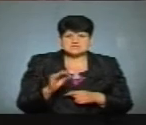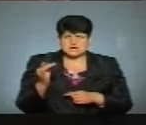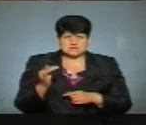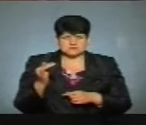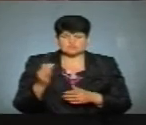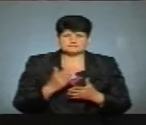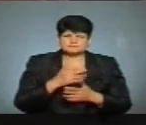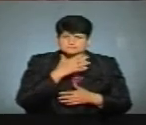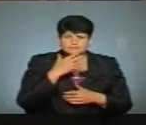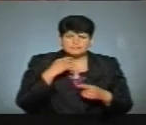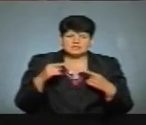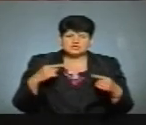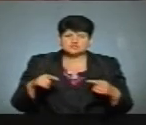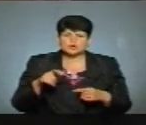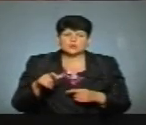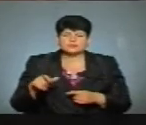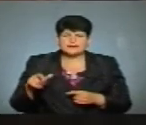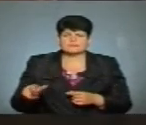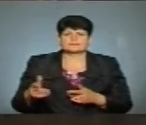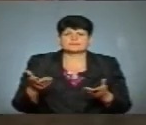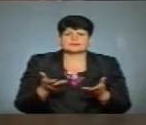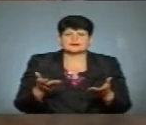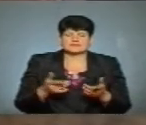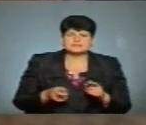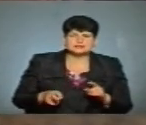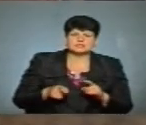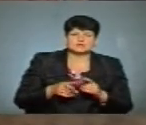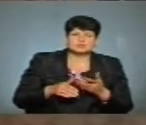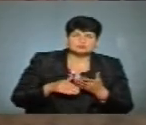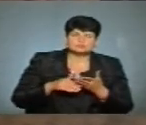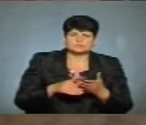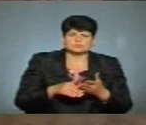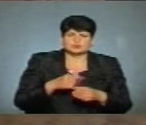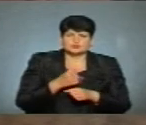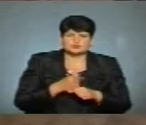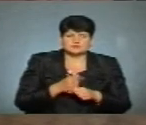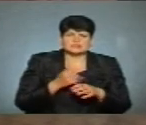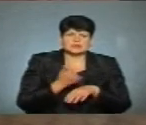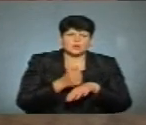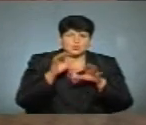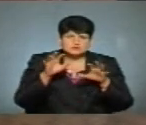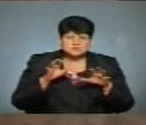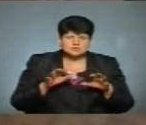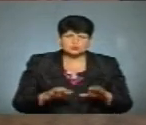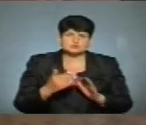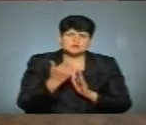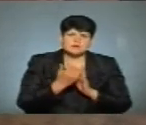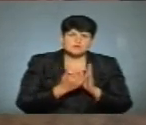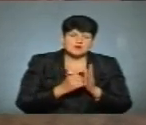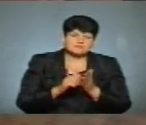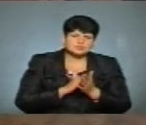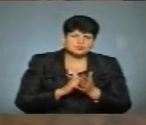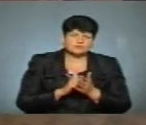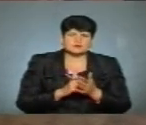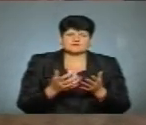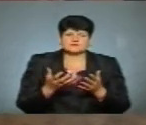тому, що є багато інших людей, які долучилися до розробки конституції, так, розробки програмних документів. От